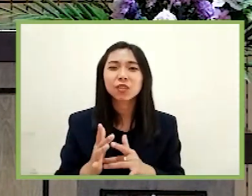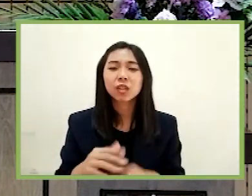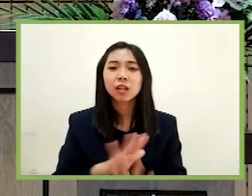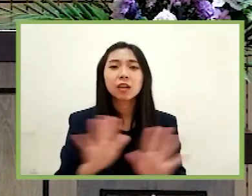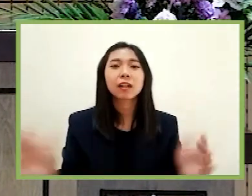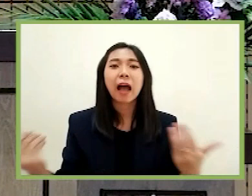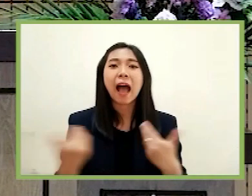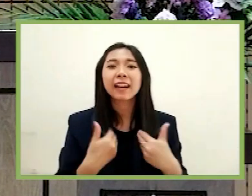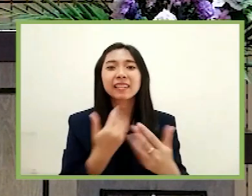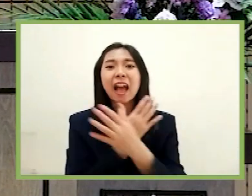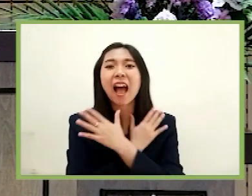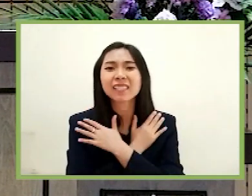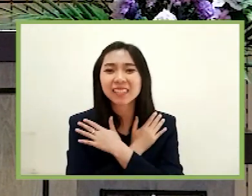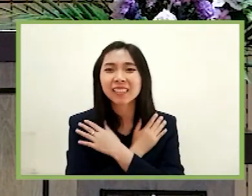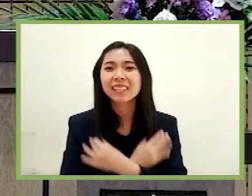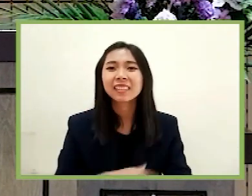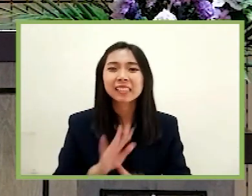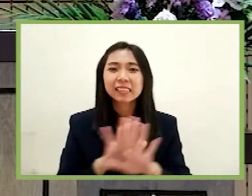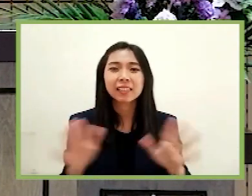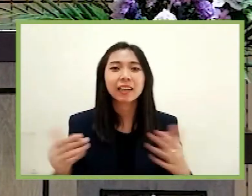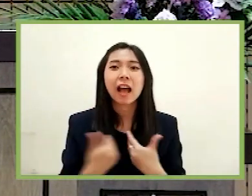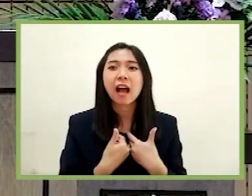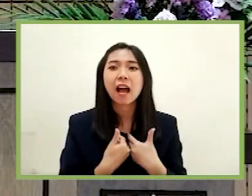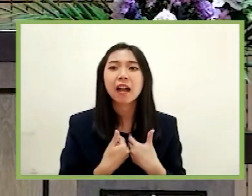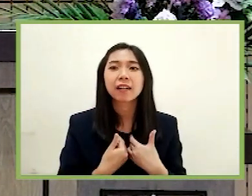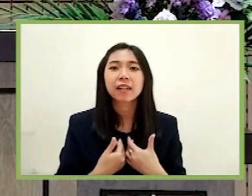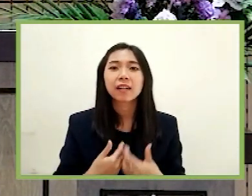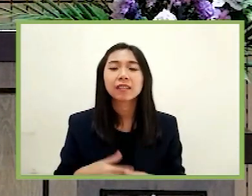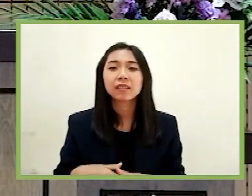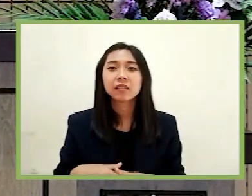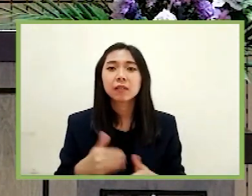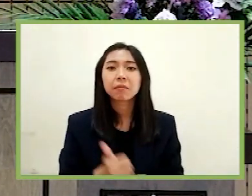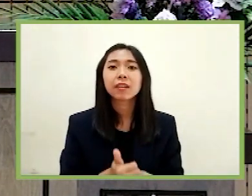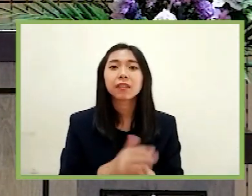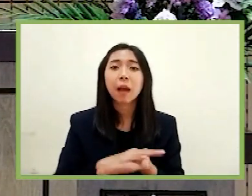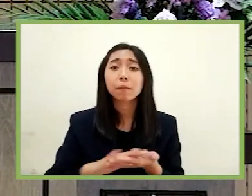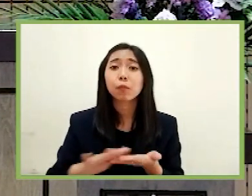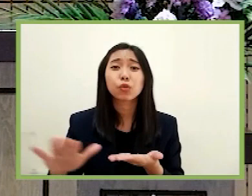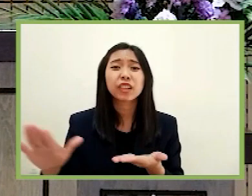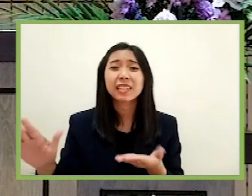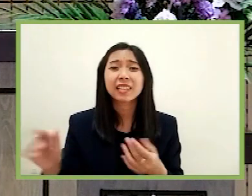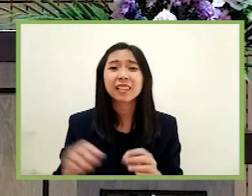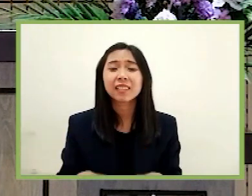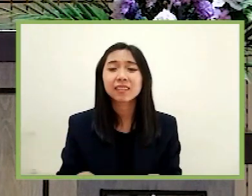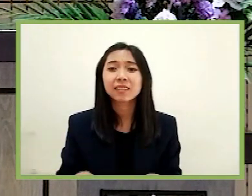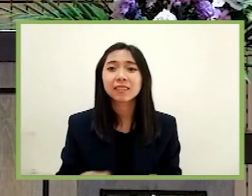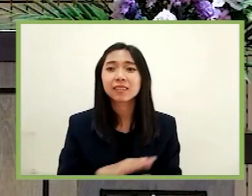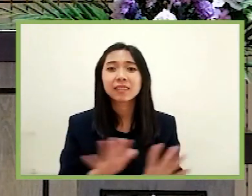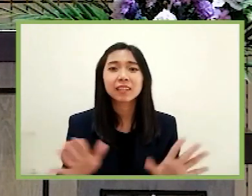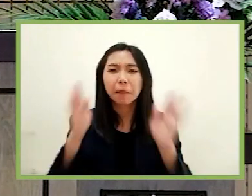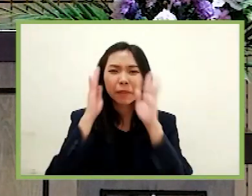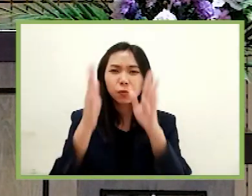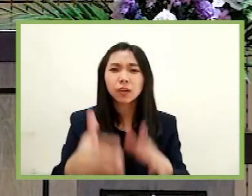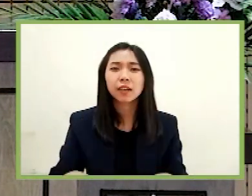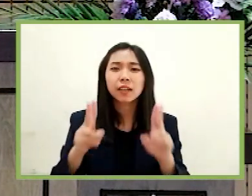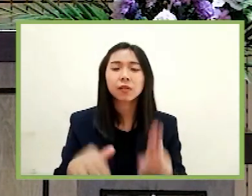kasih lagi diantara kita sudah tidak ada Kesedihan Hati yang mau mengampuni lagi kita sudah nggak peduli pada